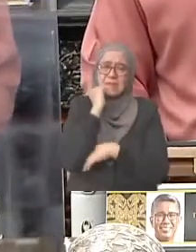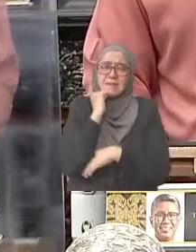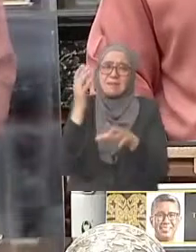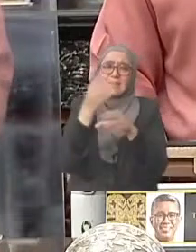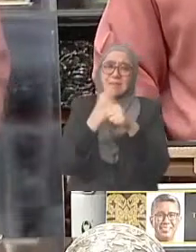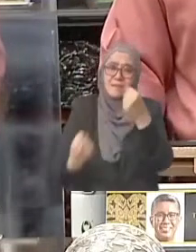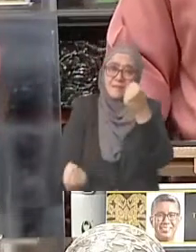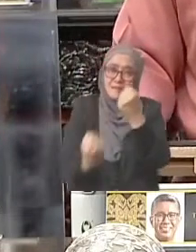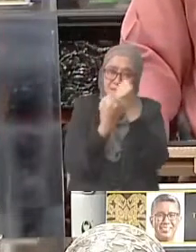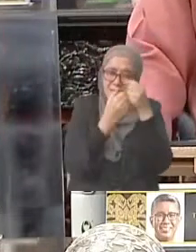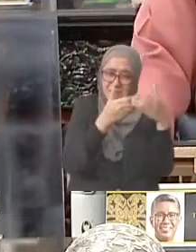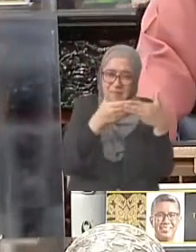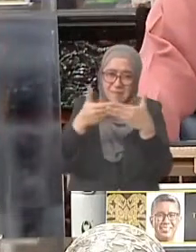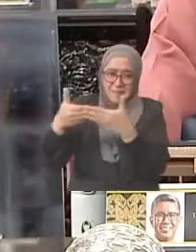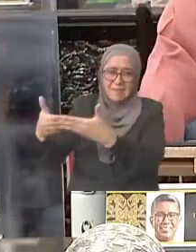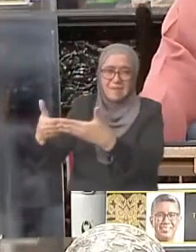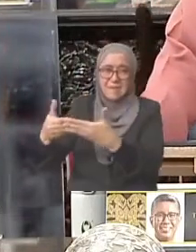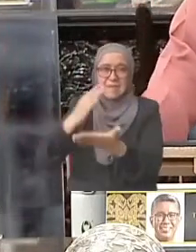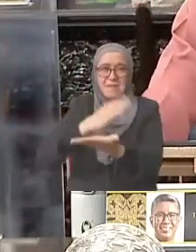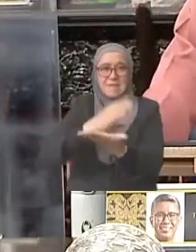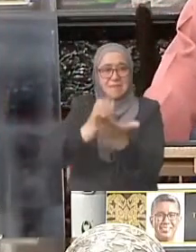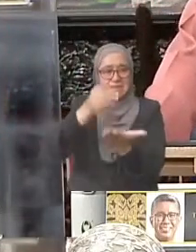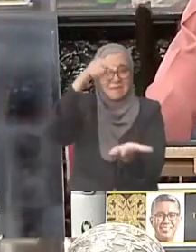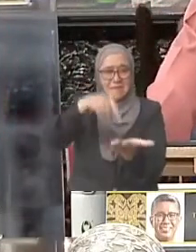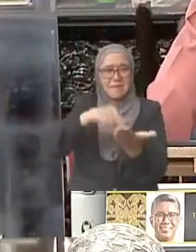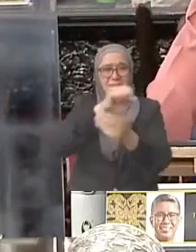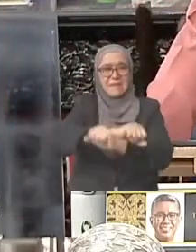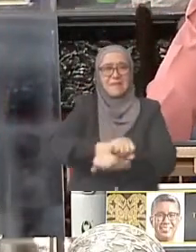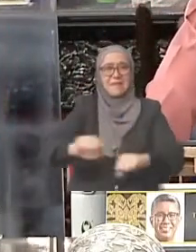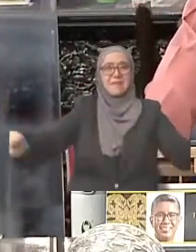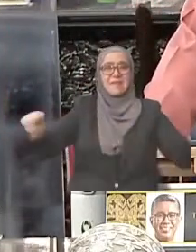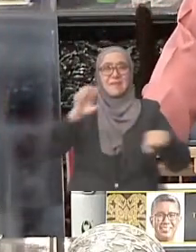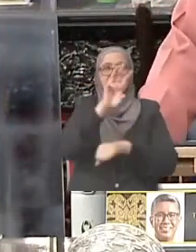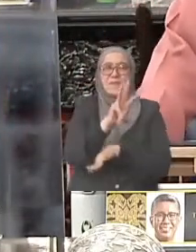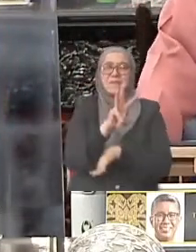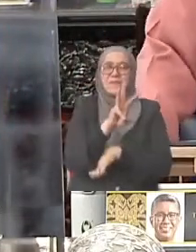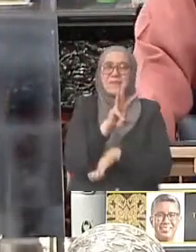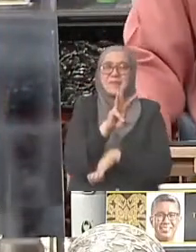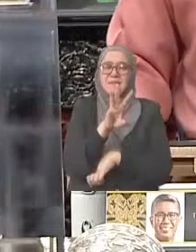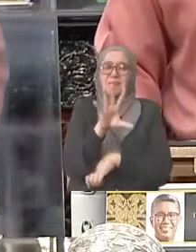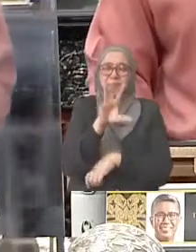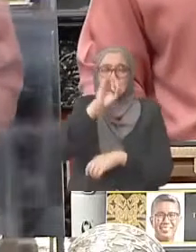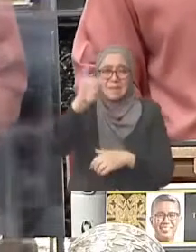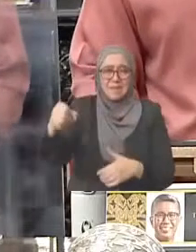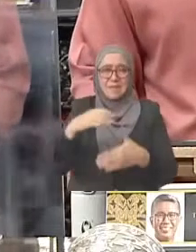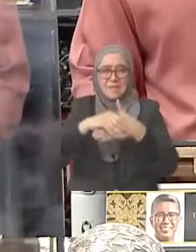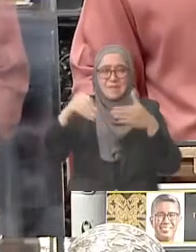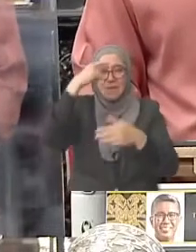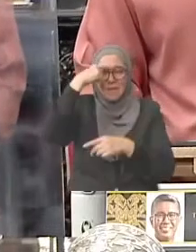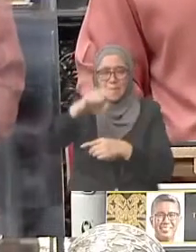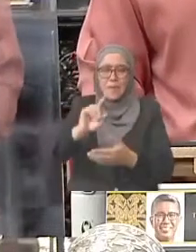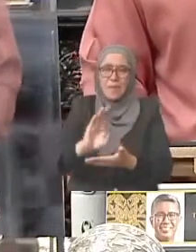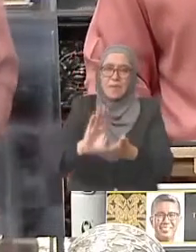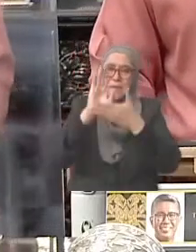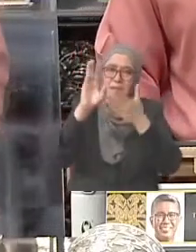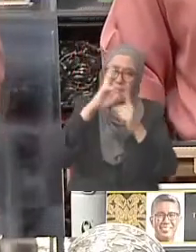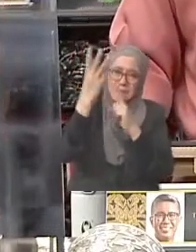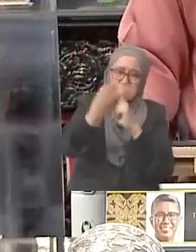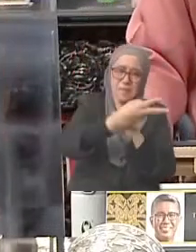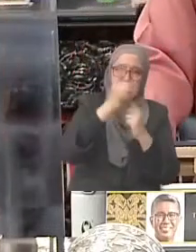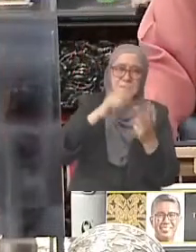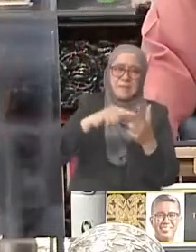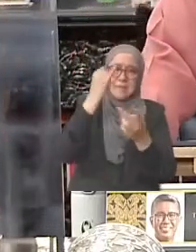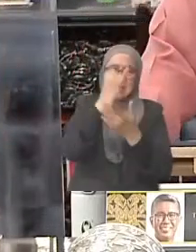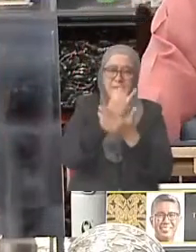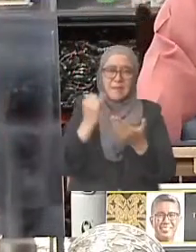banyak ini menyedihkan lebih 635 juta Ringgit khusus untuk batuan kebajikan institusi penjagaan dan